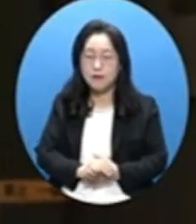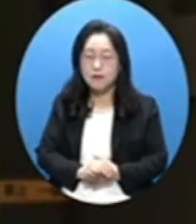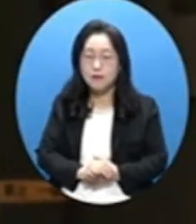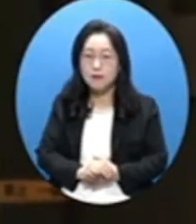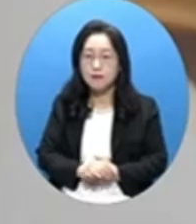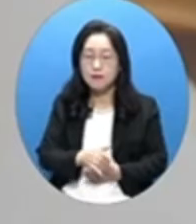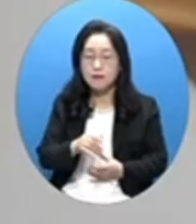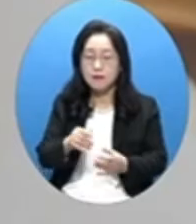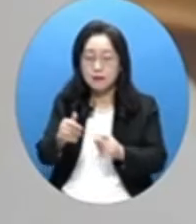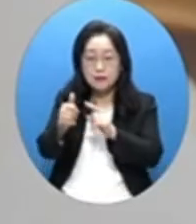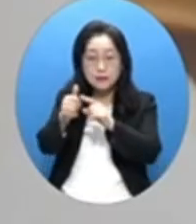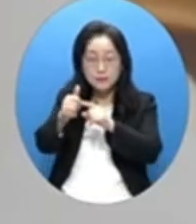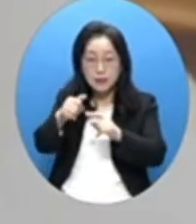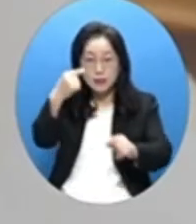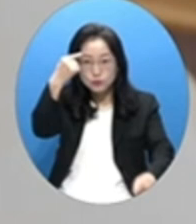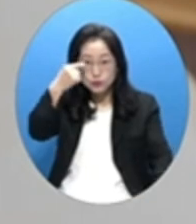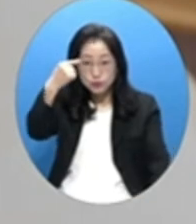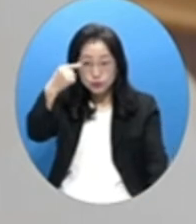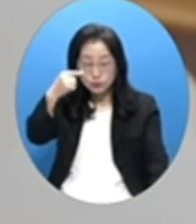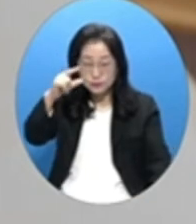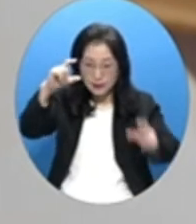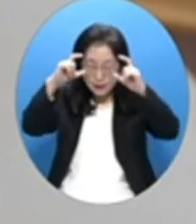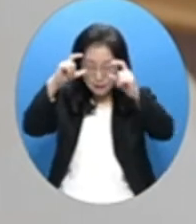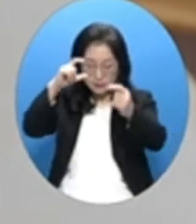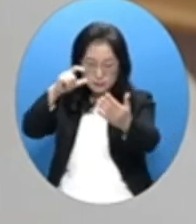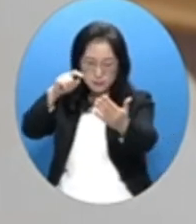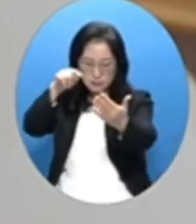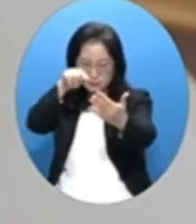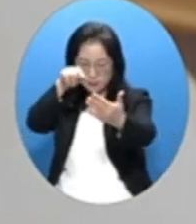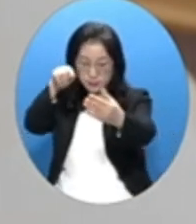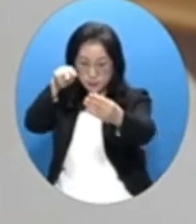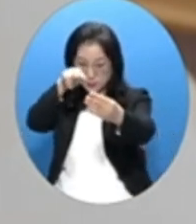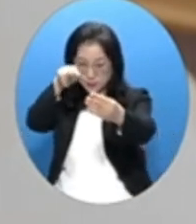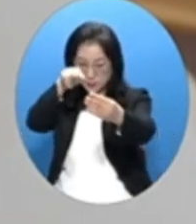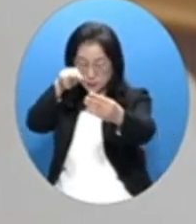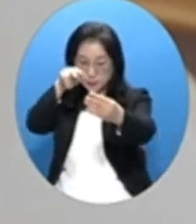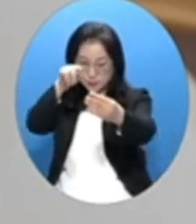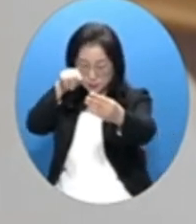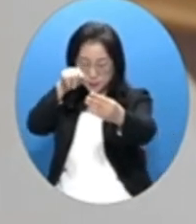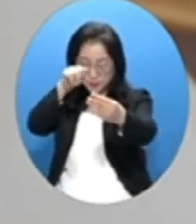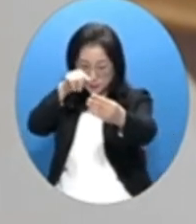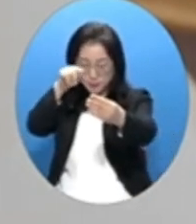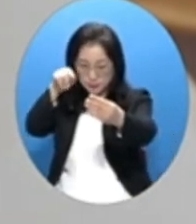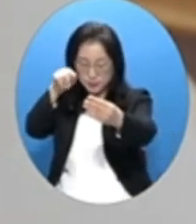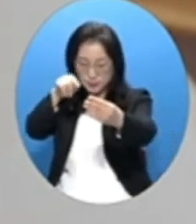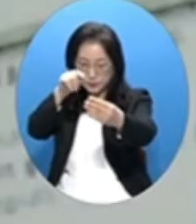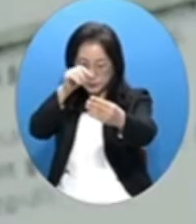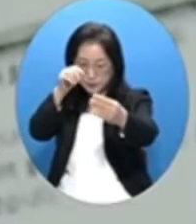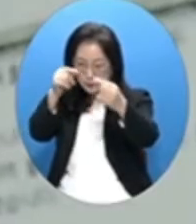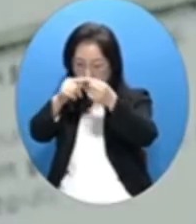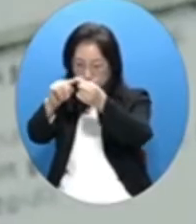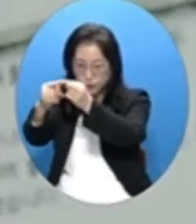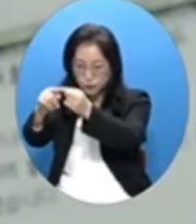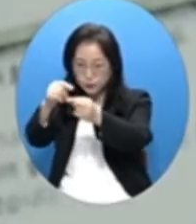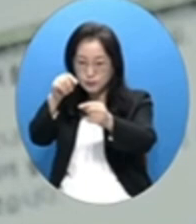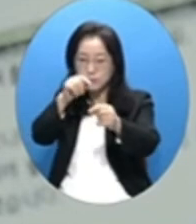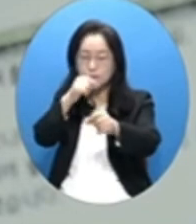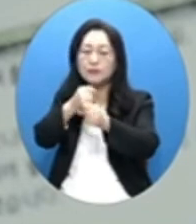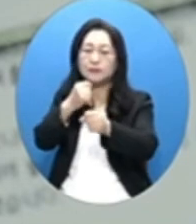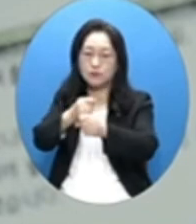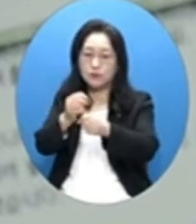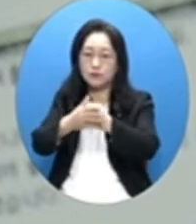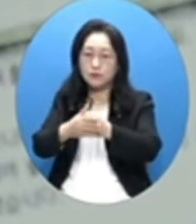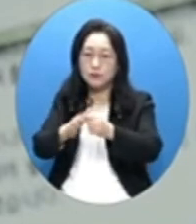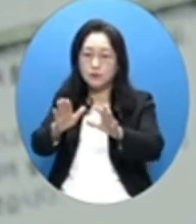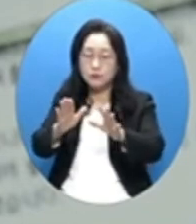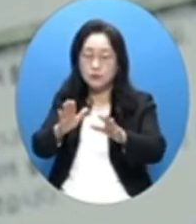이렇게 눈동자가 움직임 따라서 글자가 찍혀지고 그래서 이제 거리를 써줍니다 지금 많이 나아져서